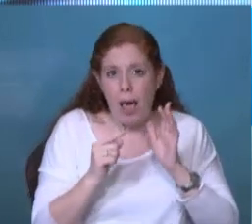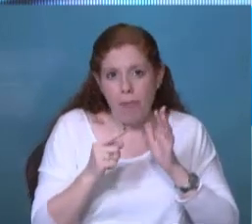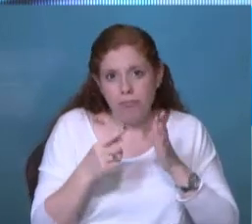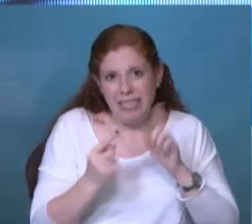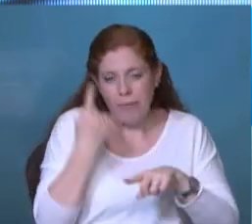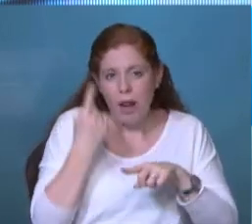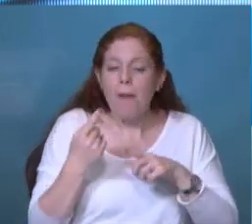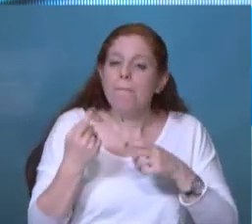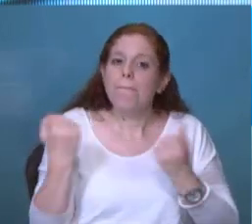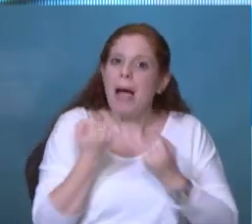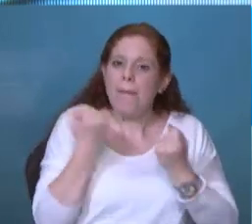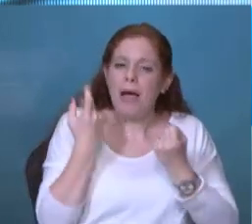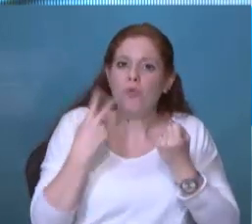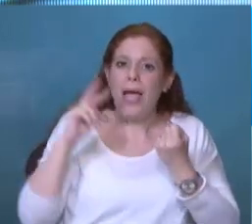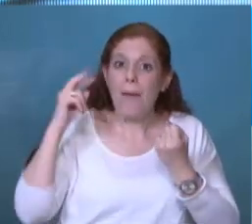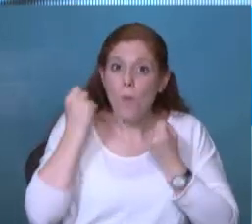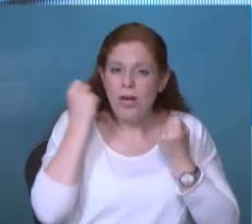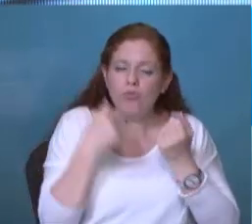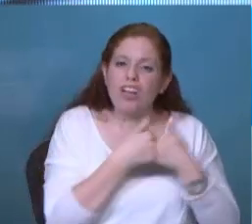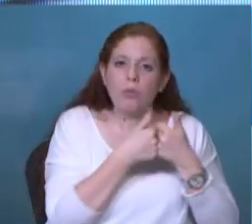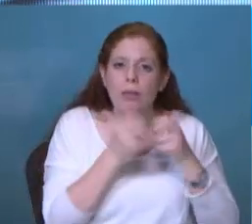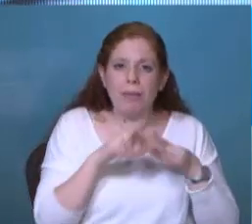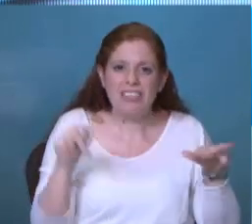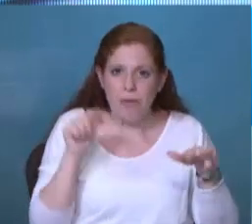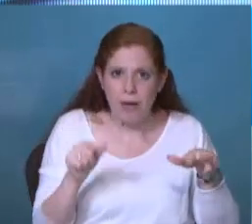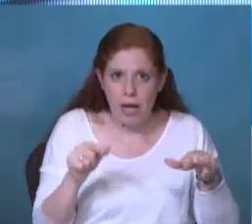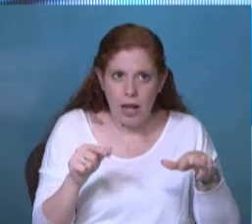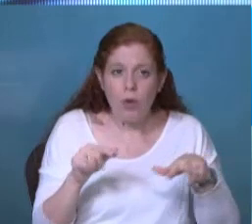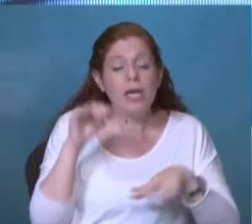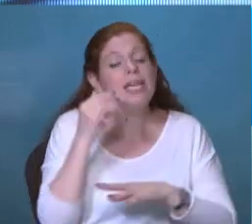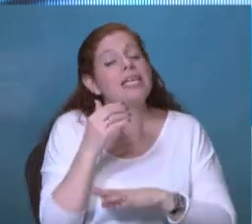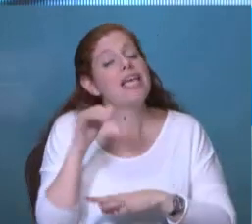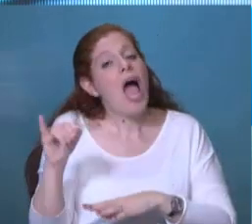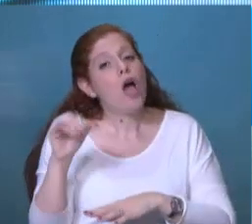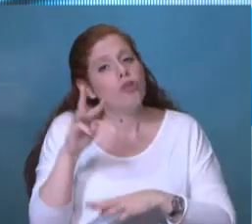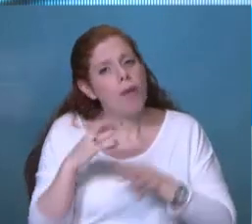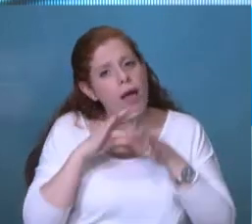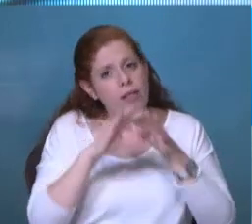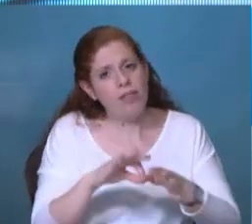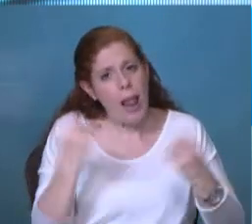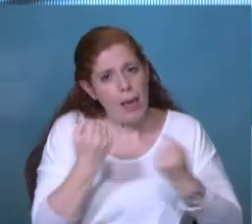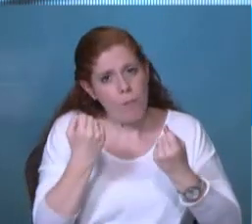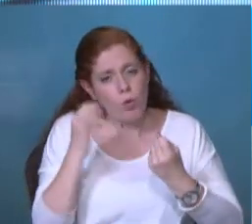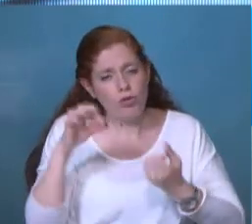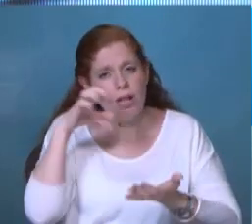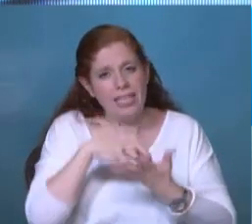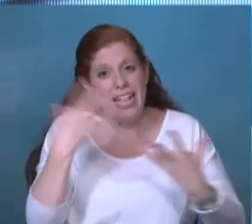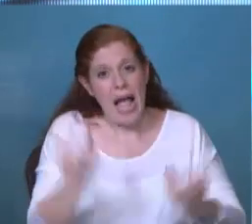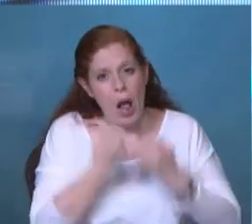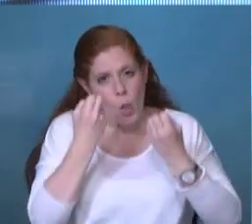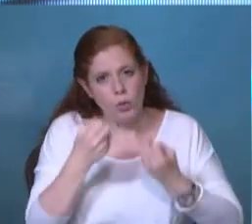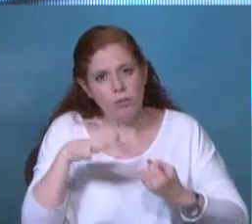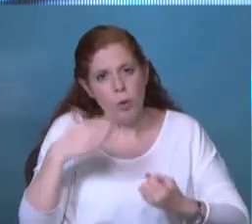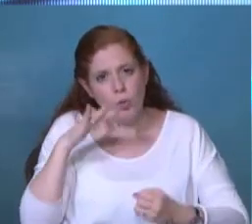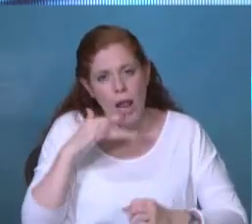תדירות האימונים שנועדו להתמודד עם מצבים כאלה. יערה שפירא, כתבתנו, התלפתה לאימון של יחידת החילוץ במחוז